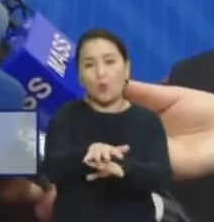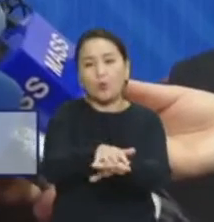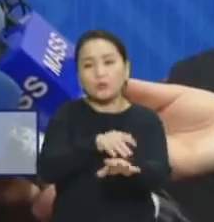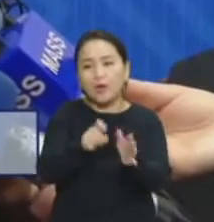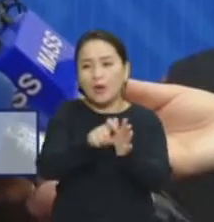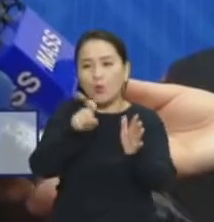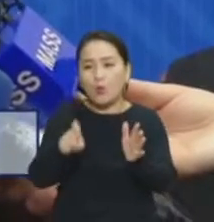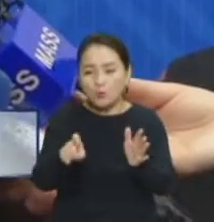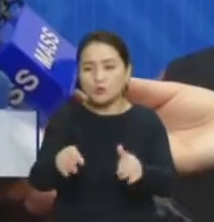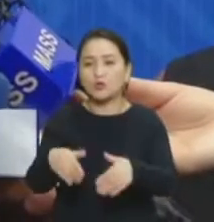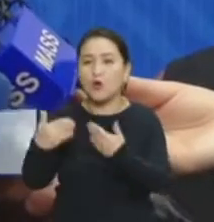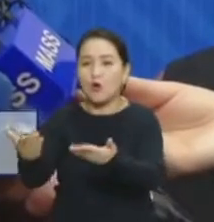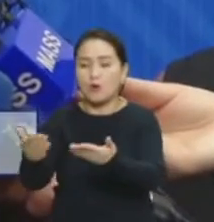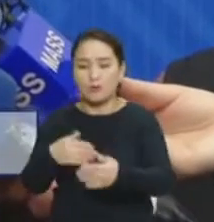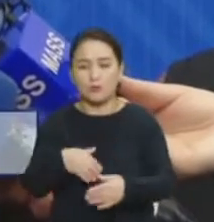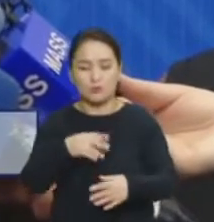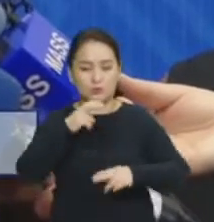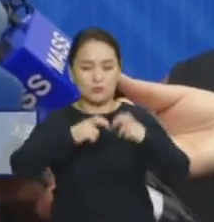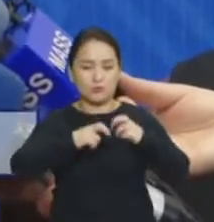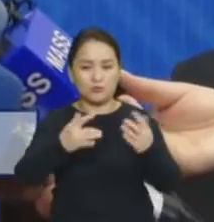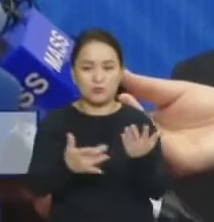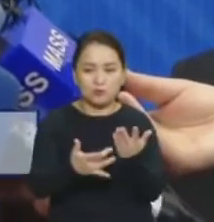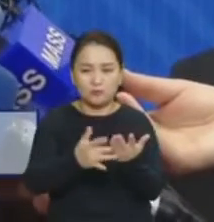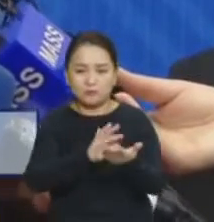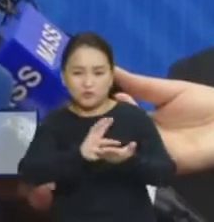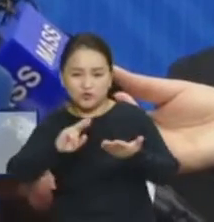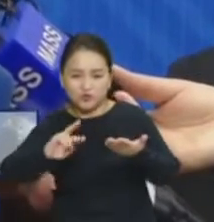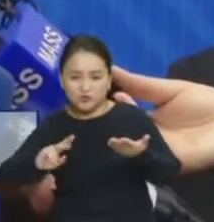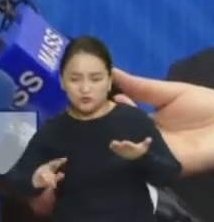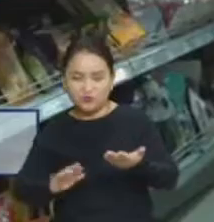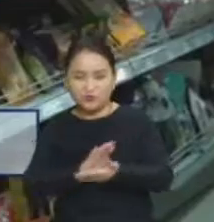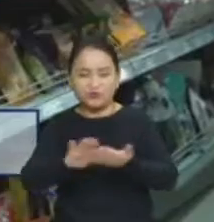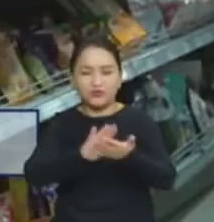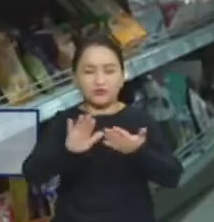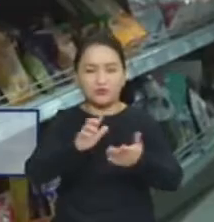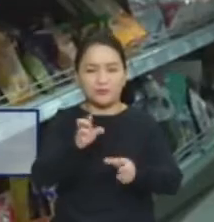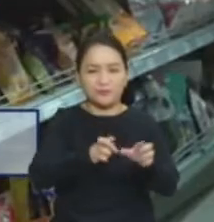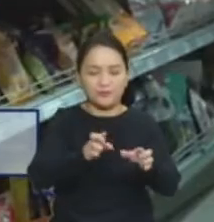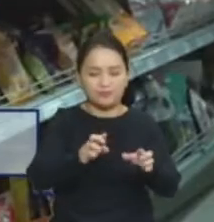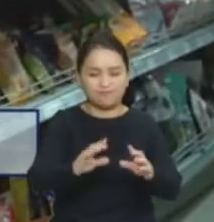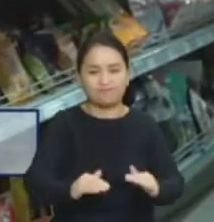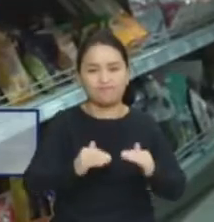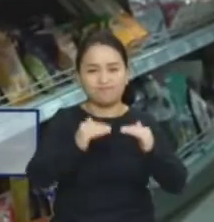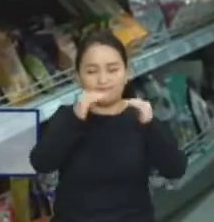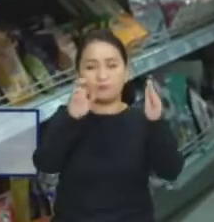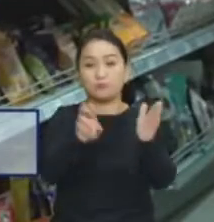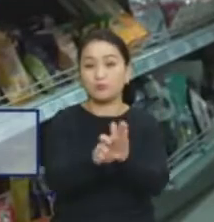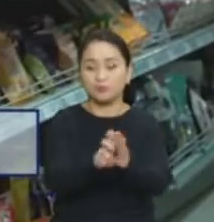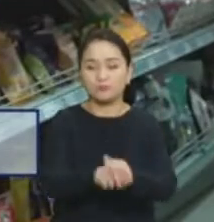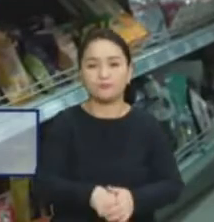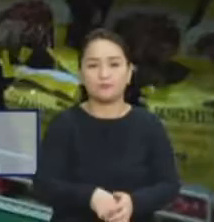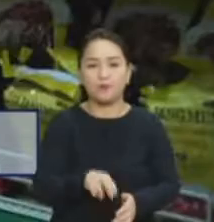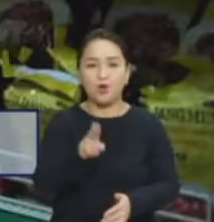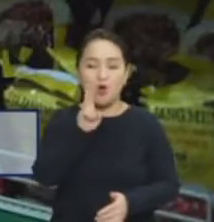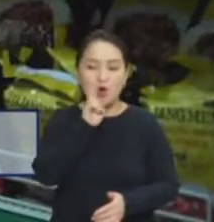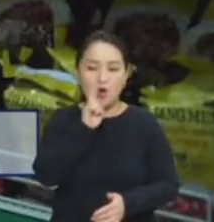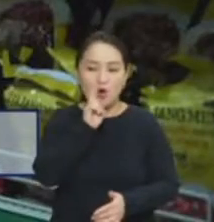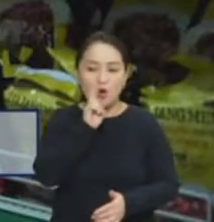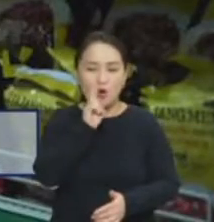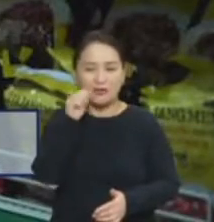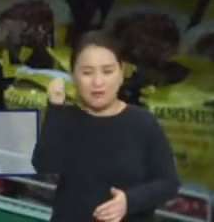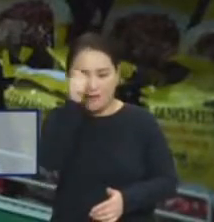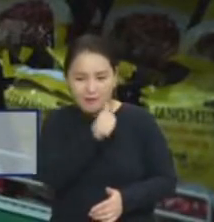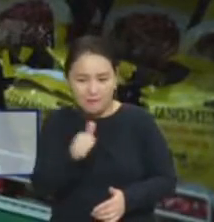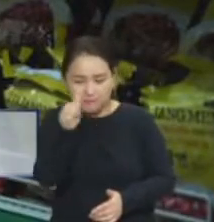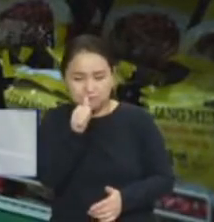бол аж ахуй нэгжүүд энэ хөрөнгө оруулалтаар өөрсдөө технологи шинжилээд бизнесээ аваад явах боломж байна. Хүнсний хангамжийг нэмэгдүүлж аюулгүй байдлыг